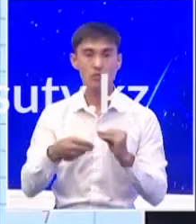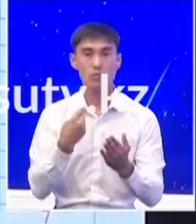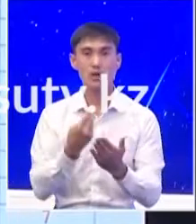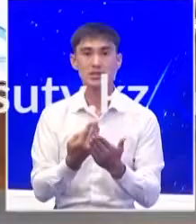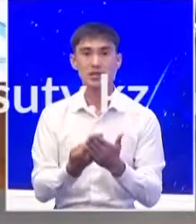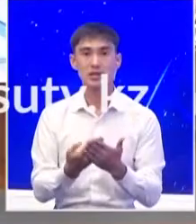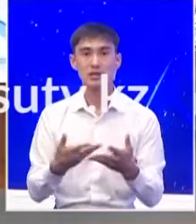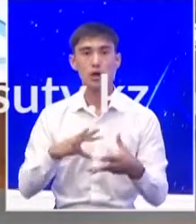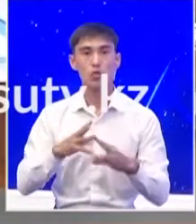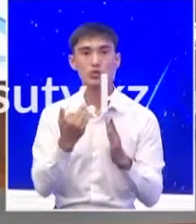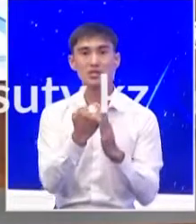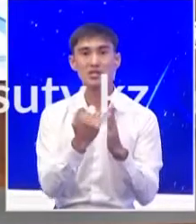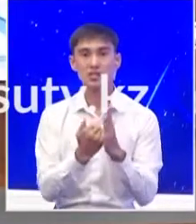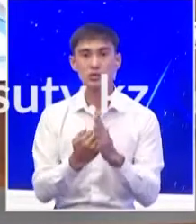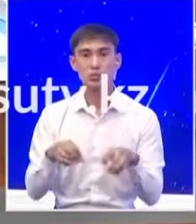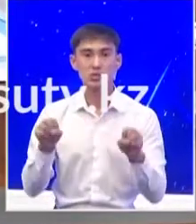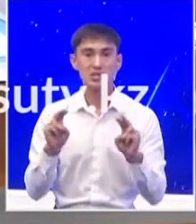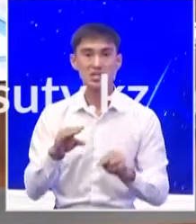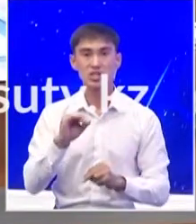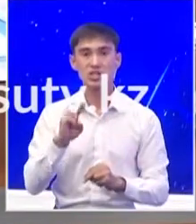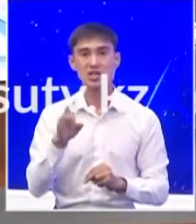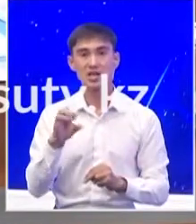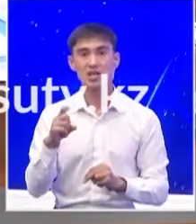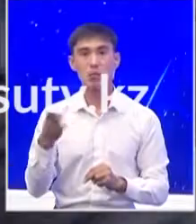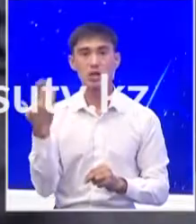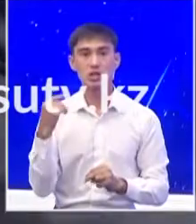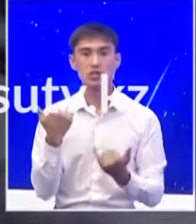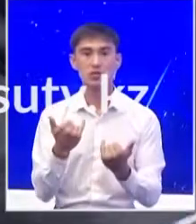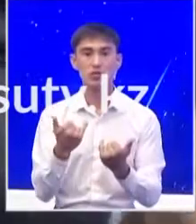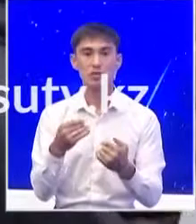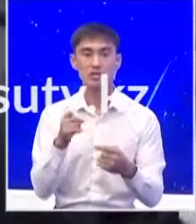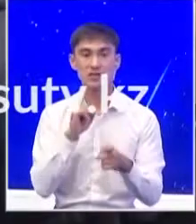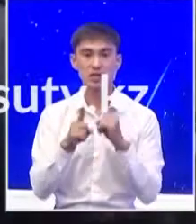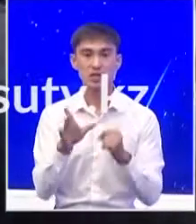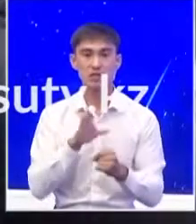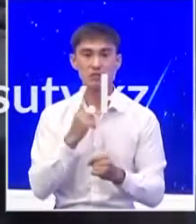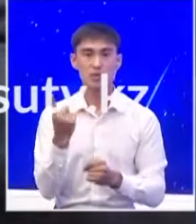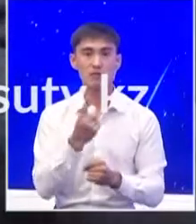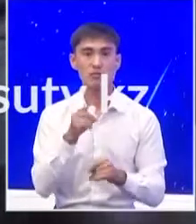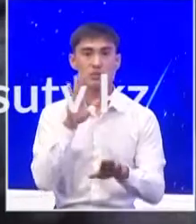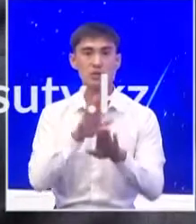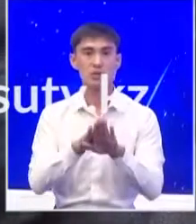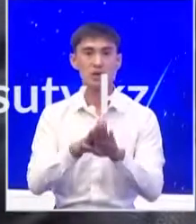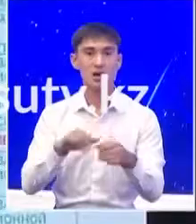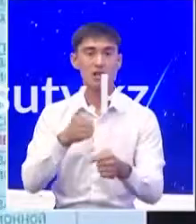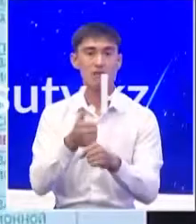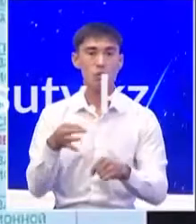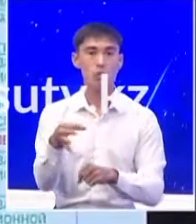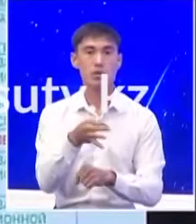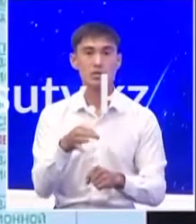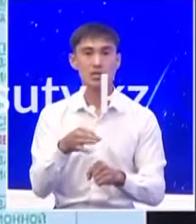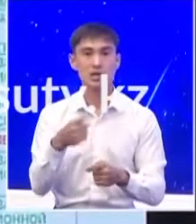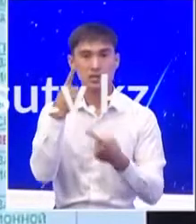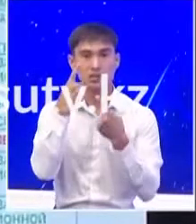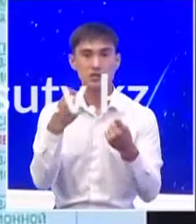показателя. Такую статистику привели специалисты ЖКХ на прошедшем сегодня совещании с первым заместителем главы области.